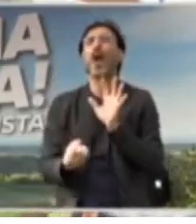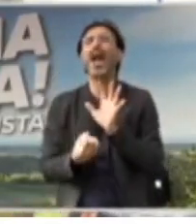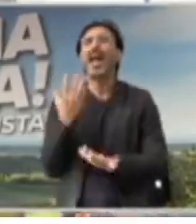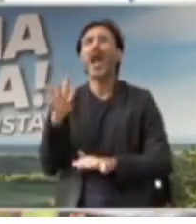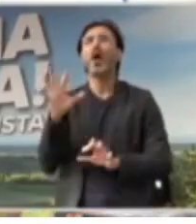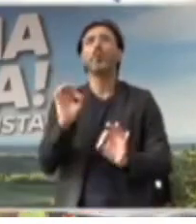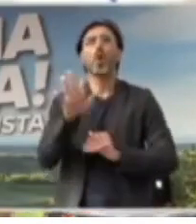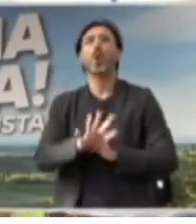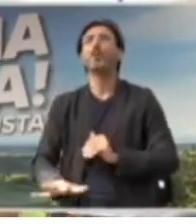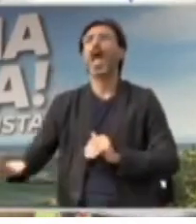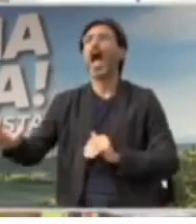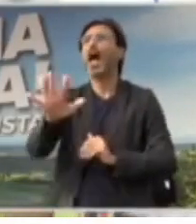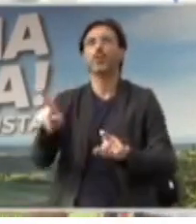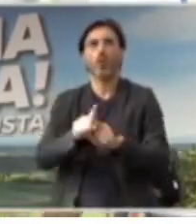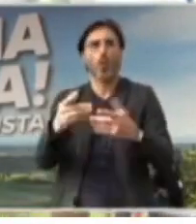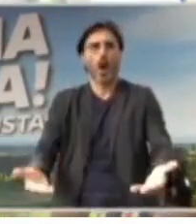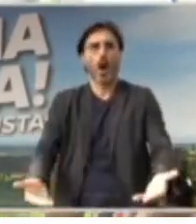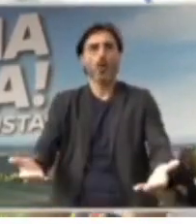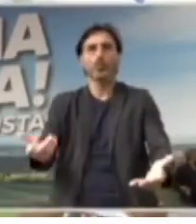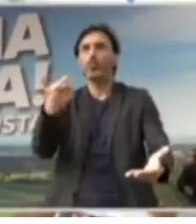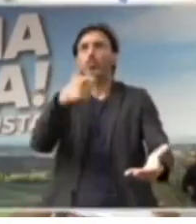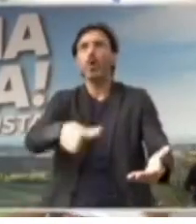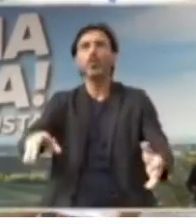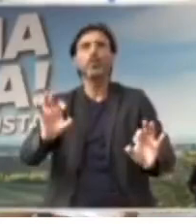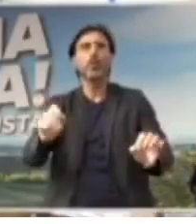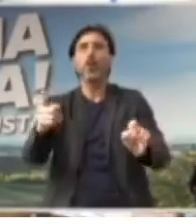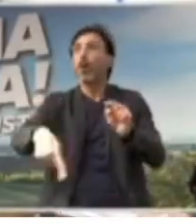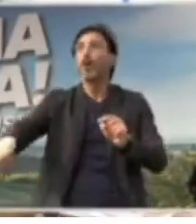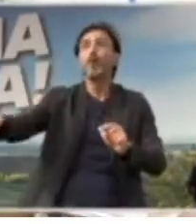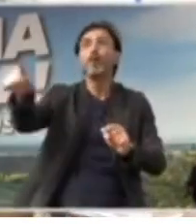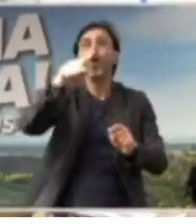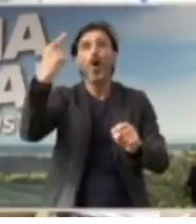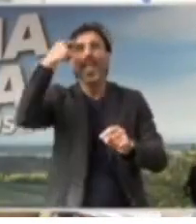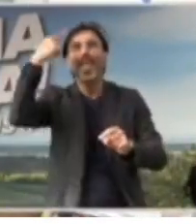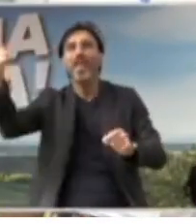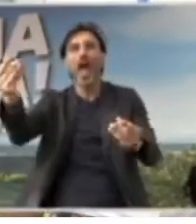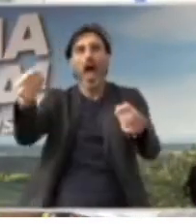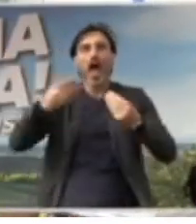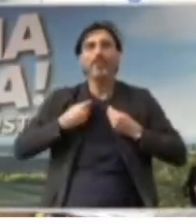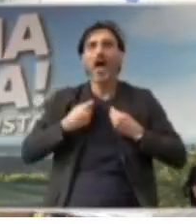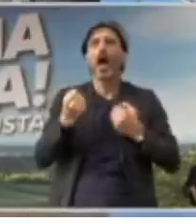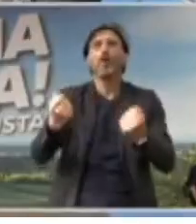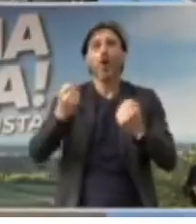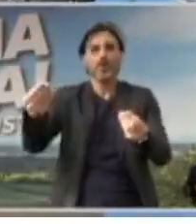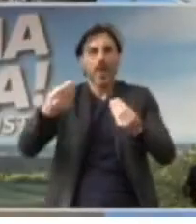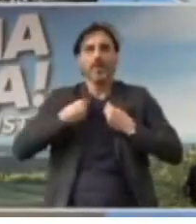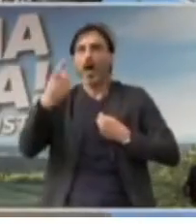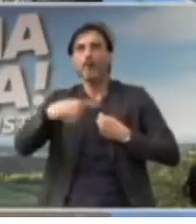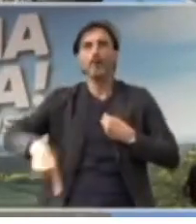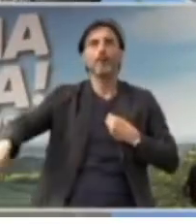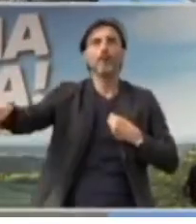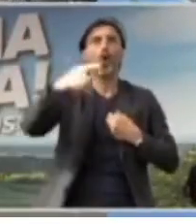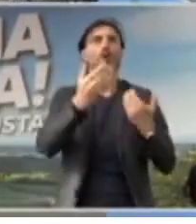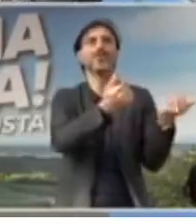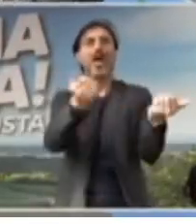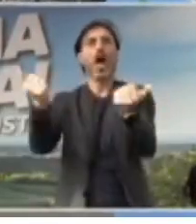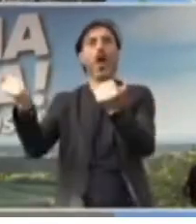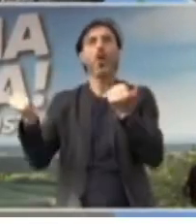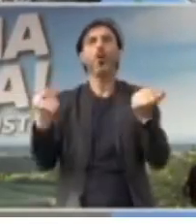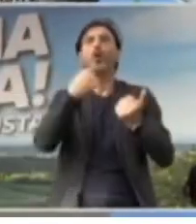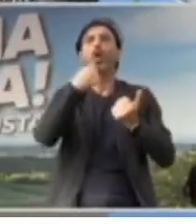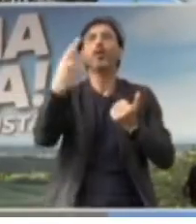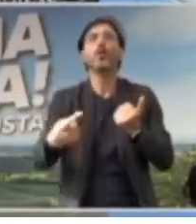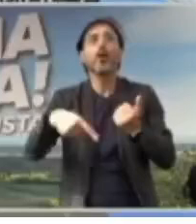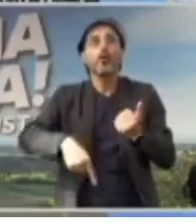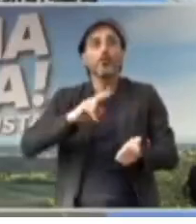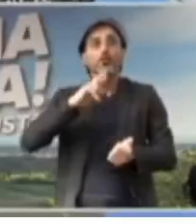nelle piazze come questa, perché è da voi che arrivano le idee, è da voi che arriva la forza. Io vi saluto dicendovi che